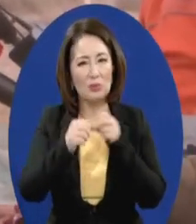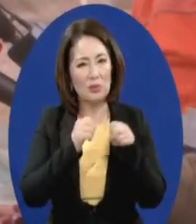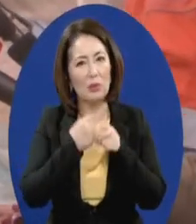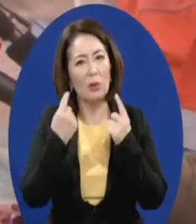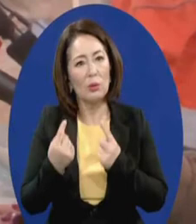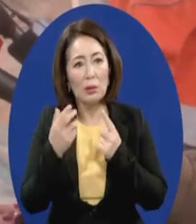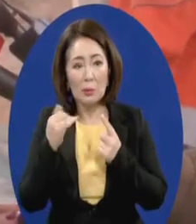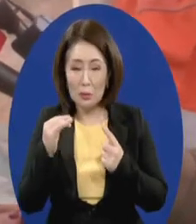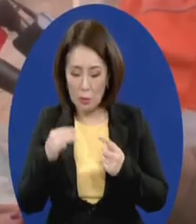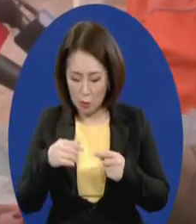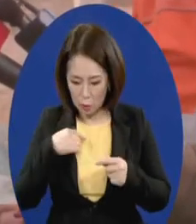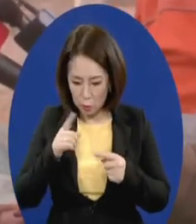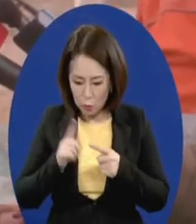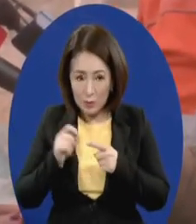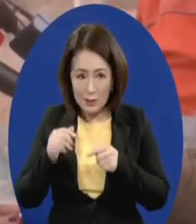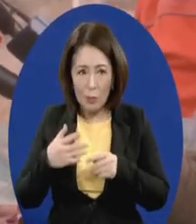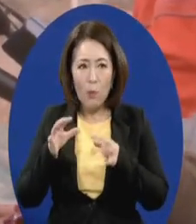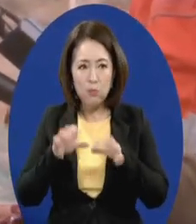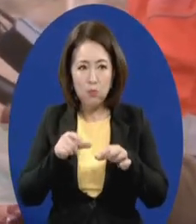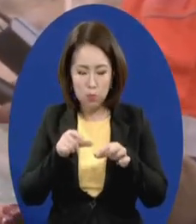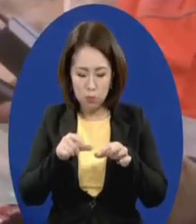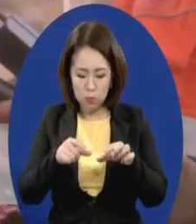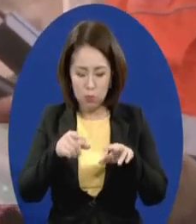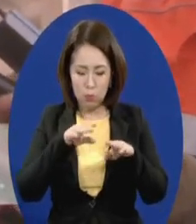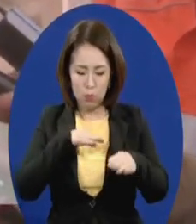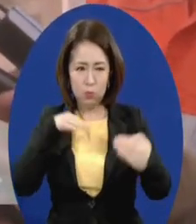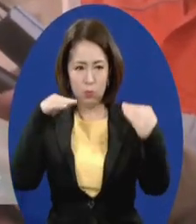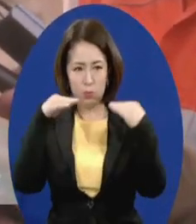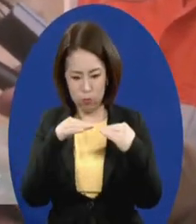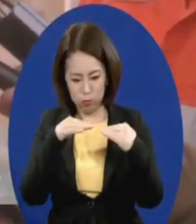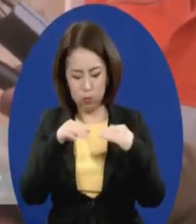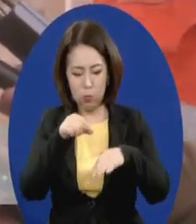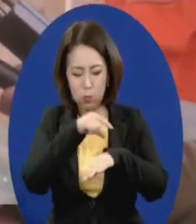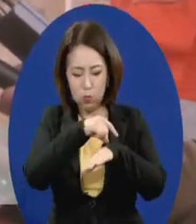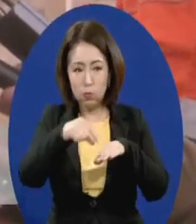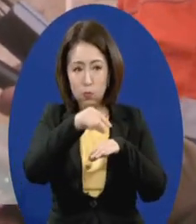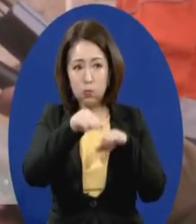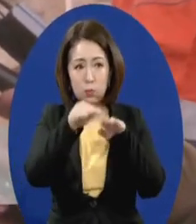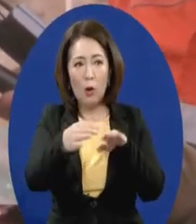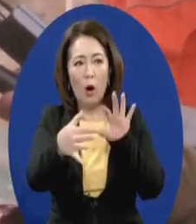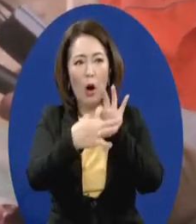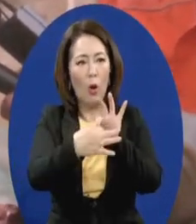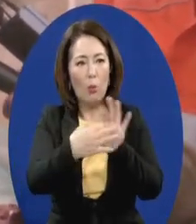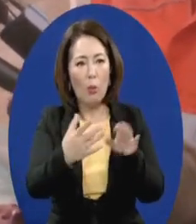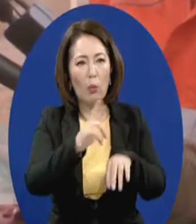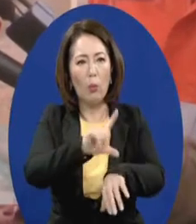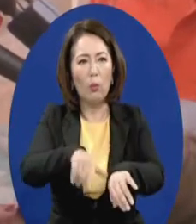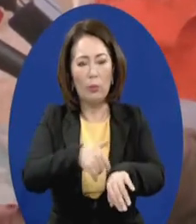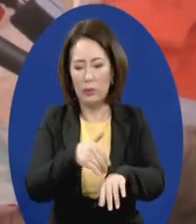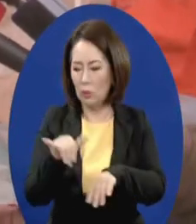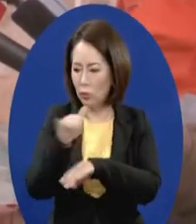энэ ч одоо чөлөөл бид нөргөн царгаар төмөр зам авцрлаа гэд холбохгүй бас дахиад удаад авах юм магадaltaй. Дахиад энэ дээр улс